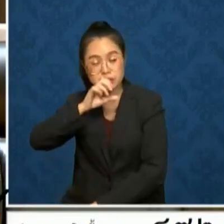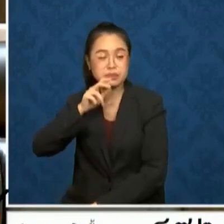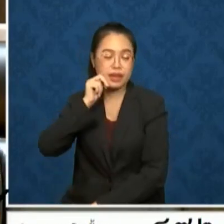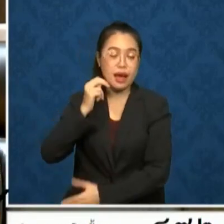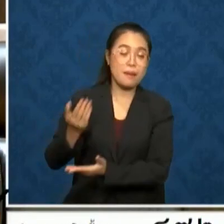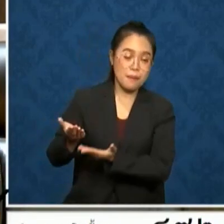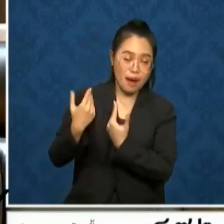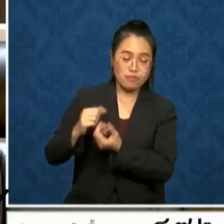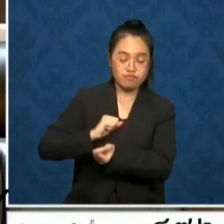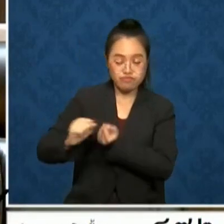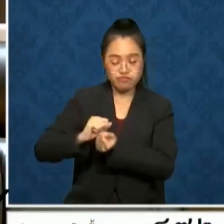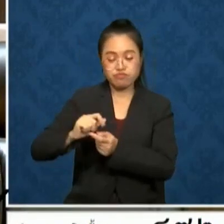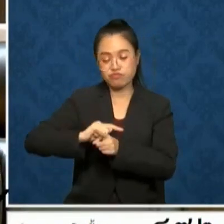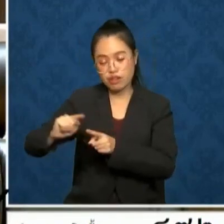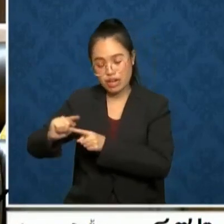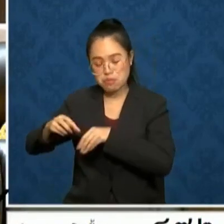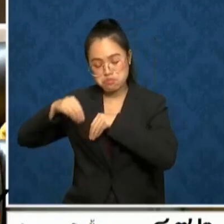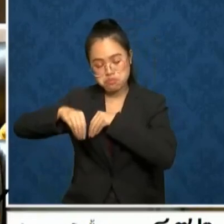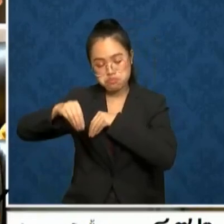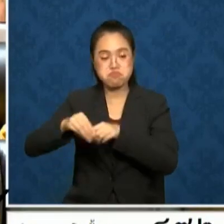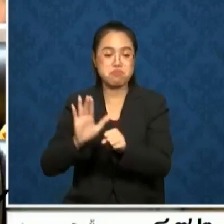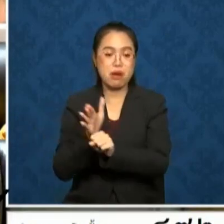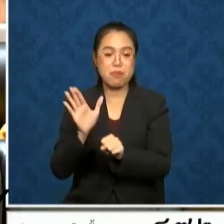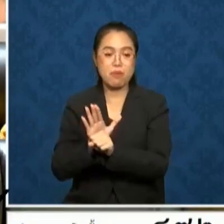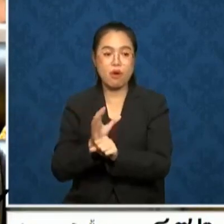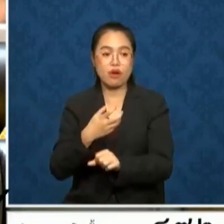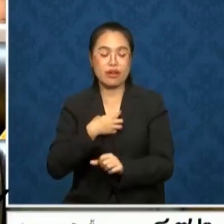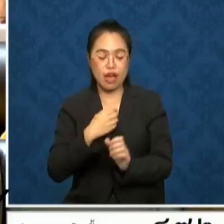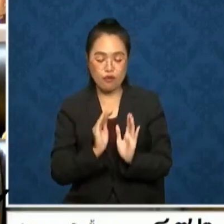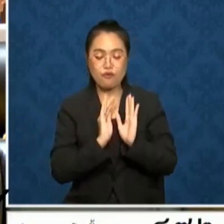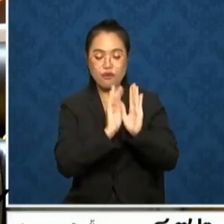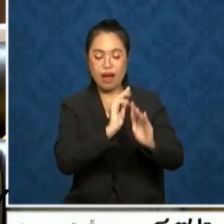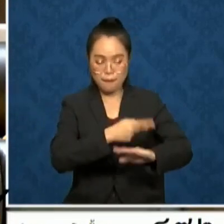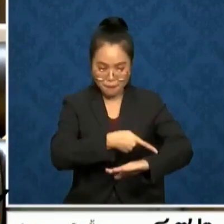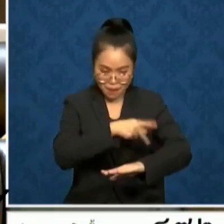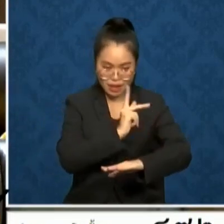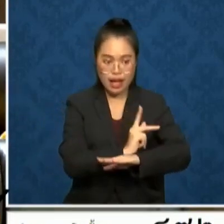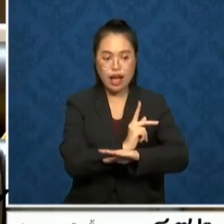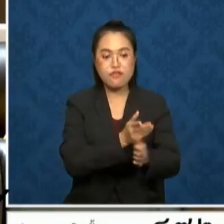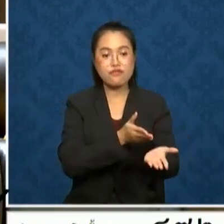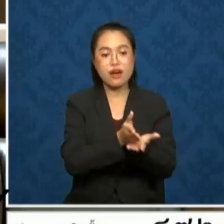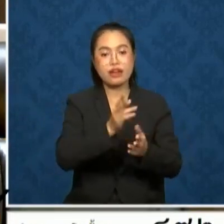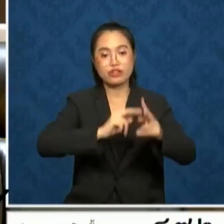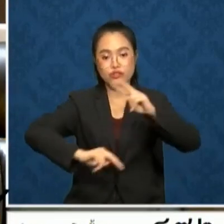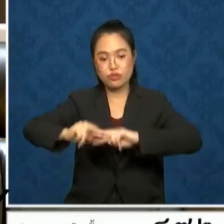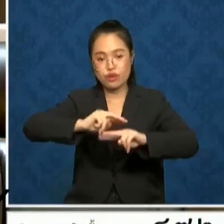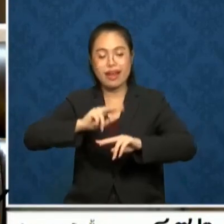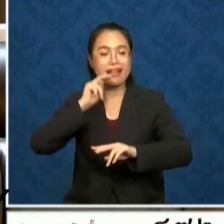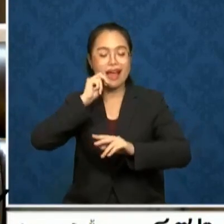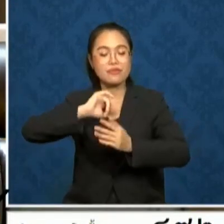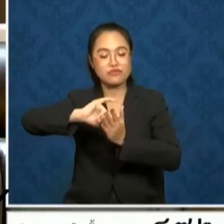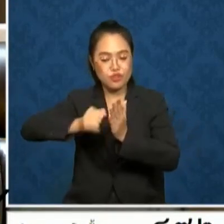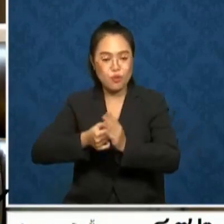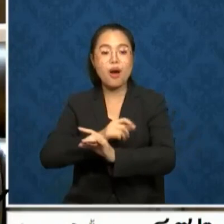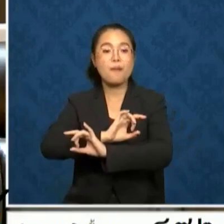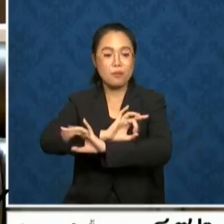ช้ในการทำเกษตรผมจึงขออนุญาตผ่านท่านประธานไปยังผู้อำนวยการโครงการถ่วงน้ำและบำรุงรักษาจังหวัดเพชรบุรี